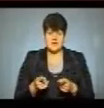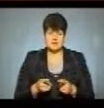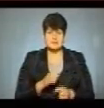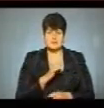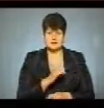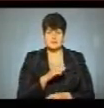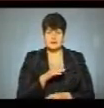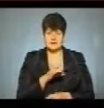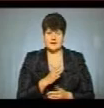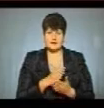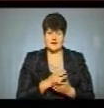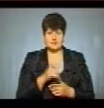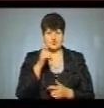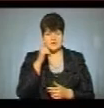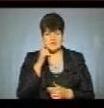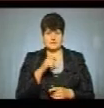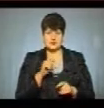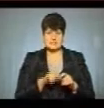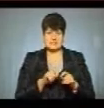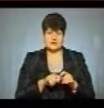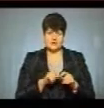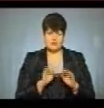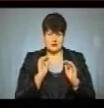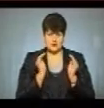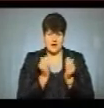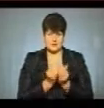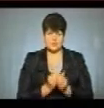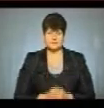Сергій Терендех знаходиться у Чортківському слідчому ізоляторі.